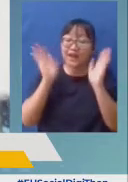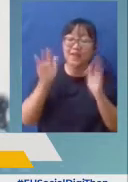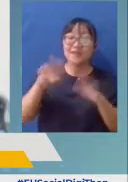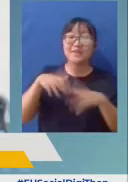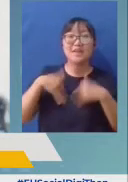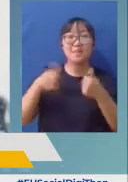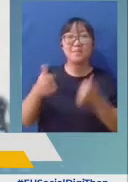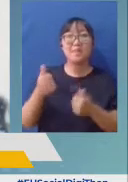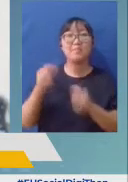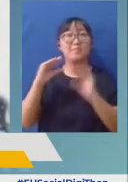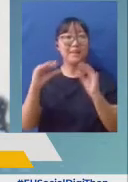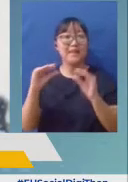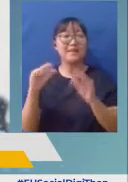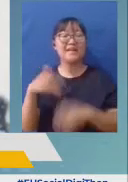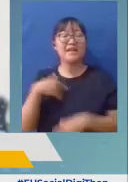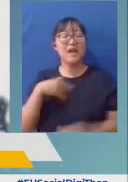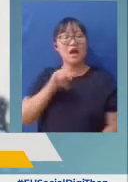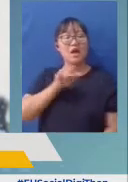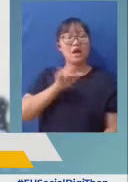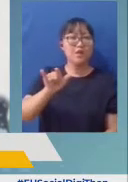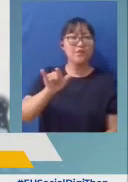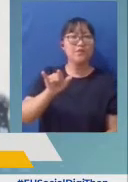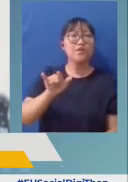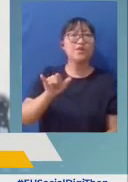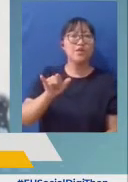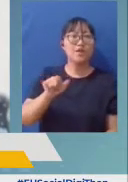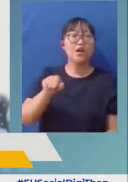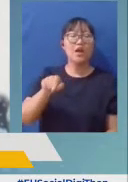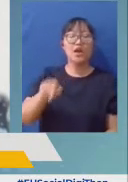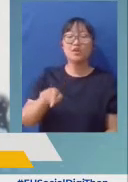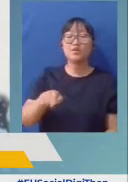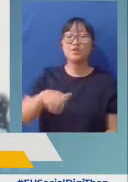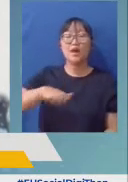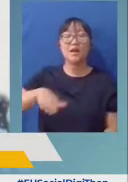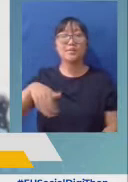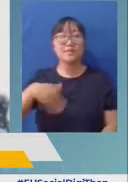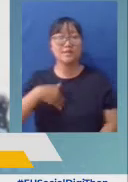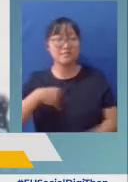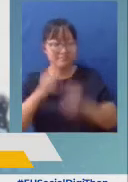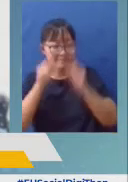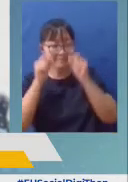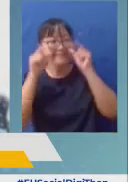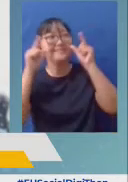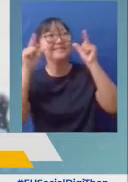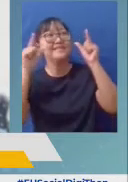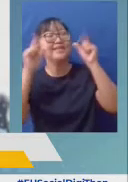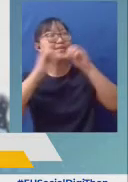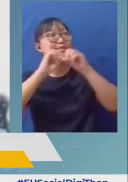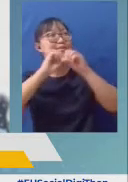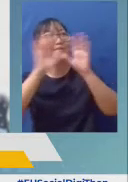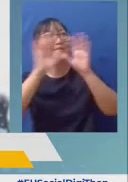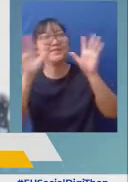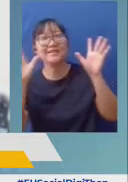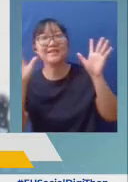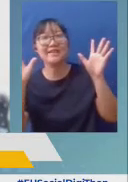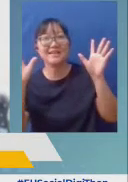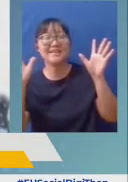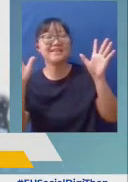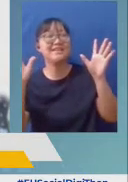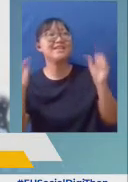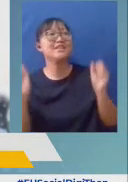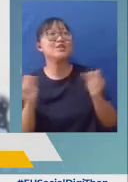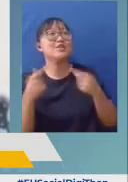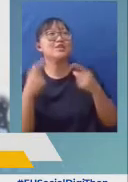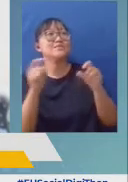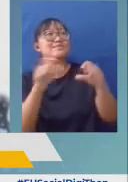apa. Sesuatu yang membuat dia bahwa aku hidup di dunia ini dengan penuh keindahan, aku hidup dengan cinta. Insya Allah